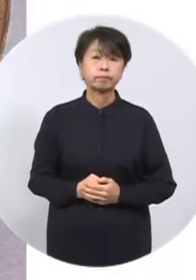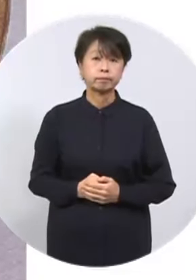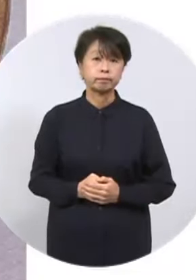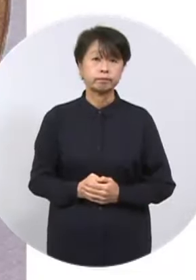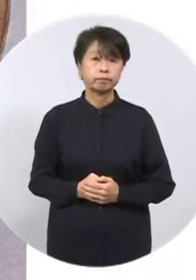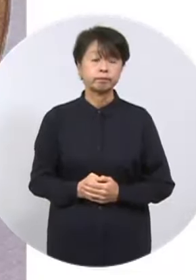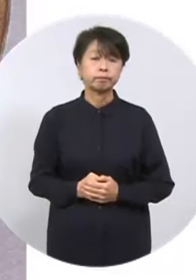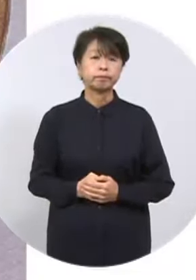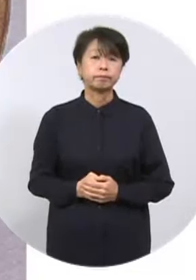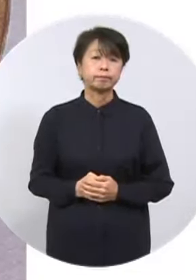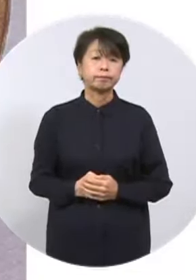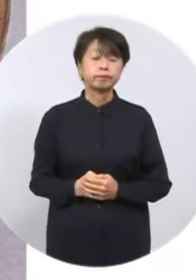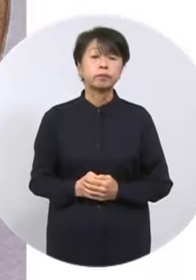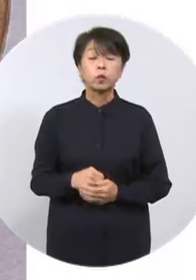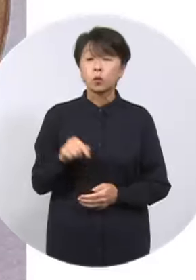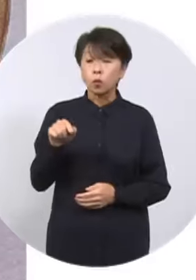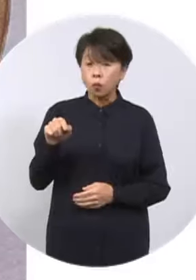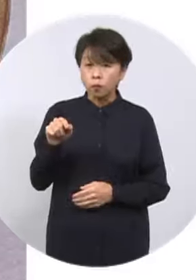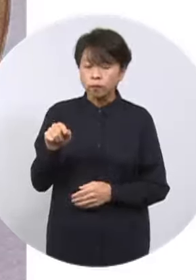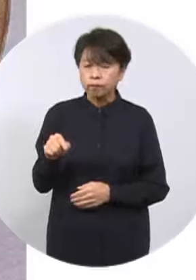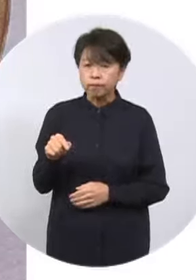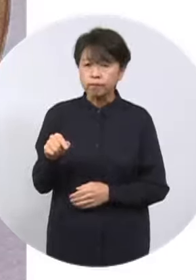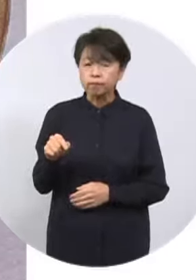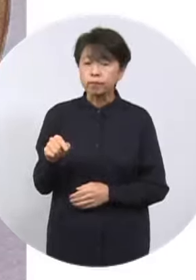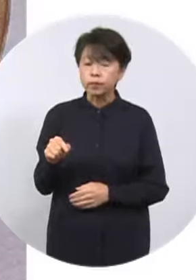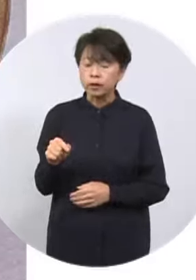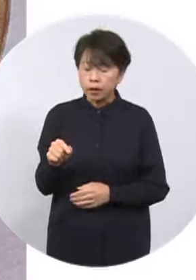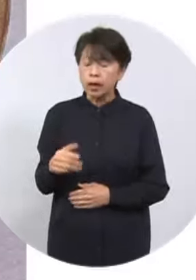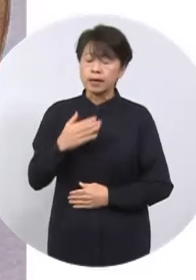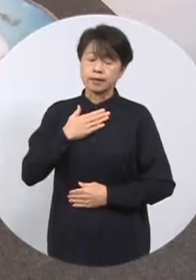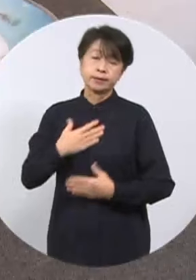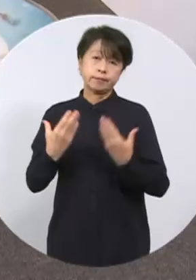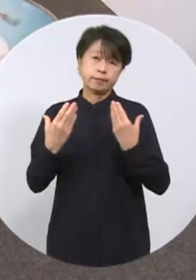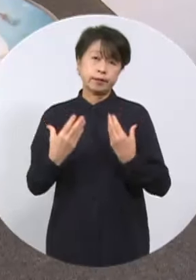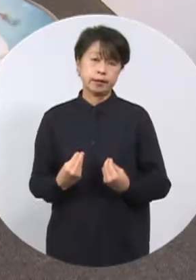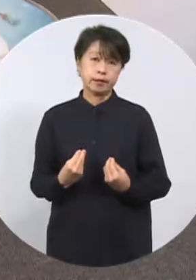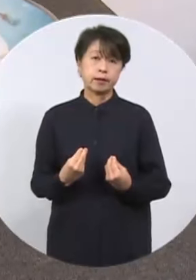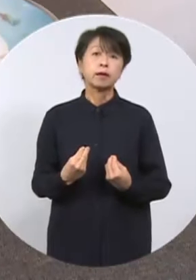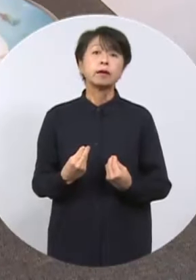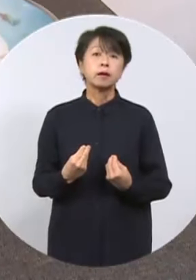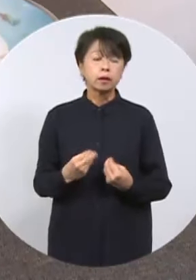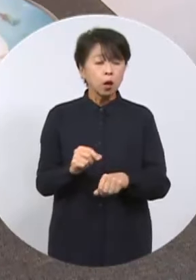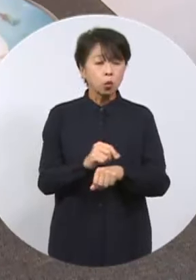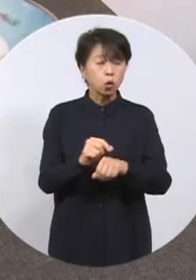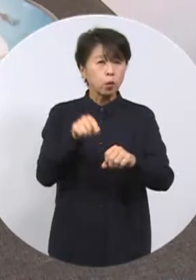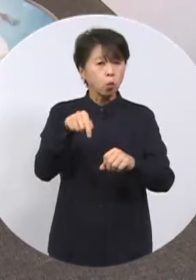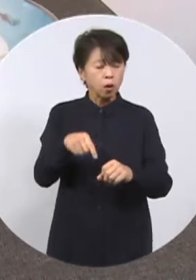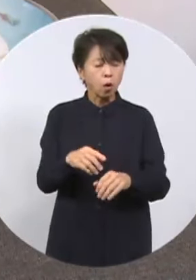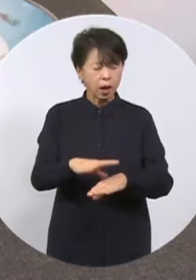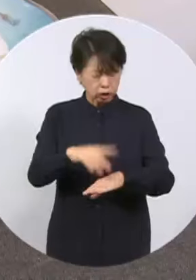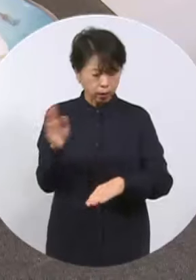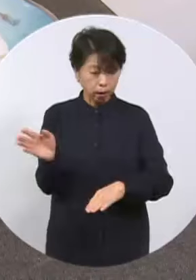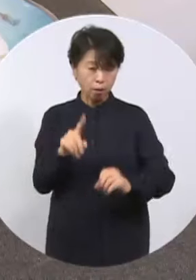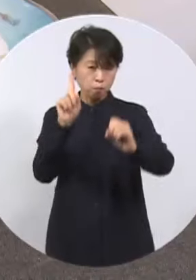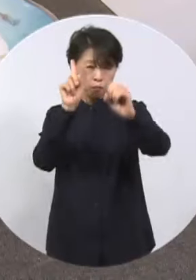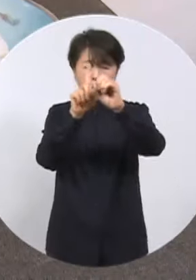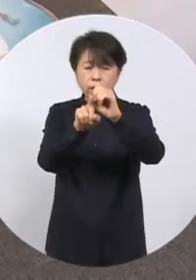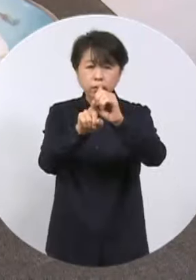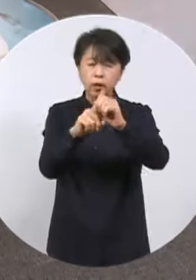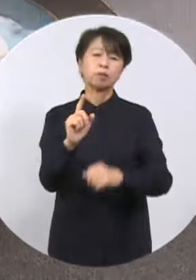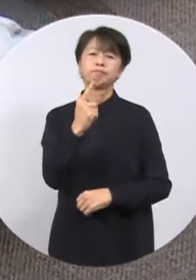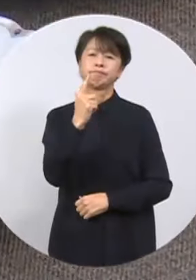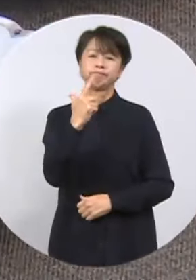転じたと。そこで絵付けそのものに出会いました。ですから特別何か絵付け師になろうと思ってたわけでは